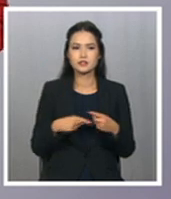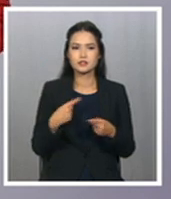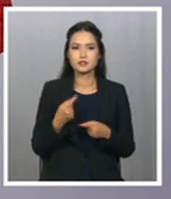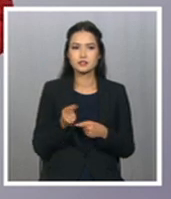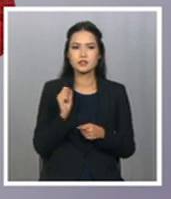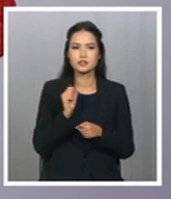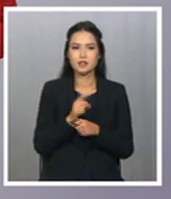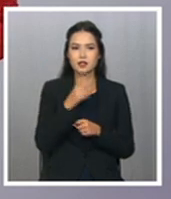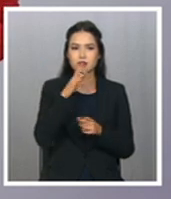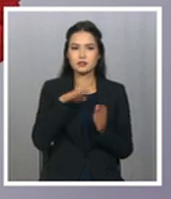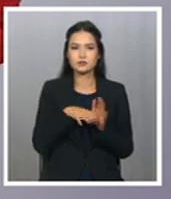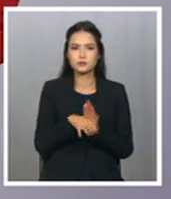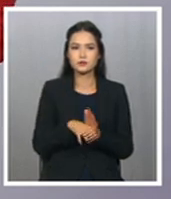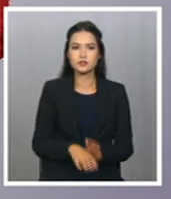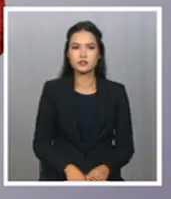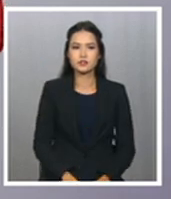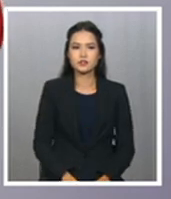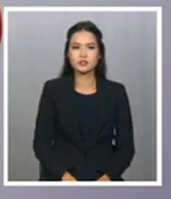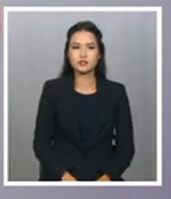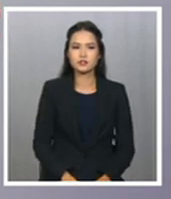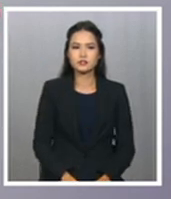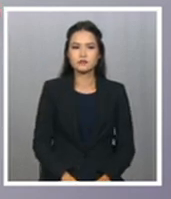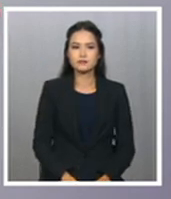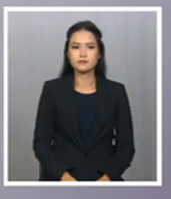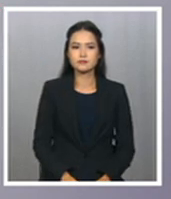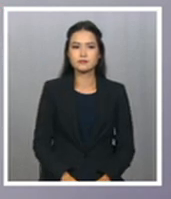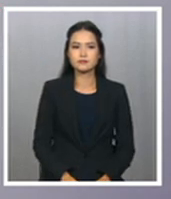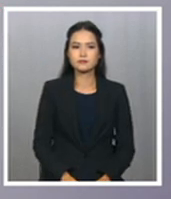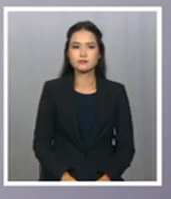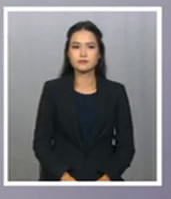келесі тапсырманы орындайық.